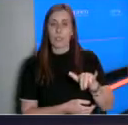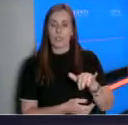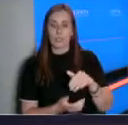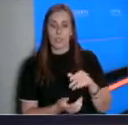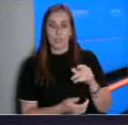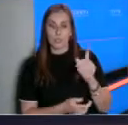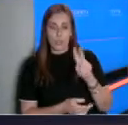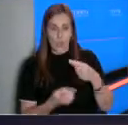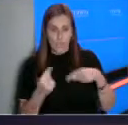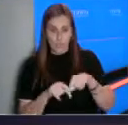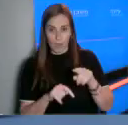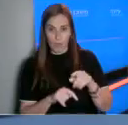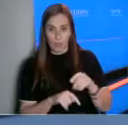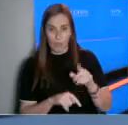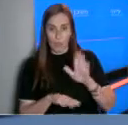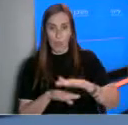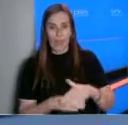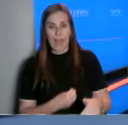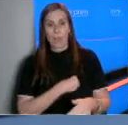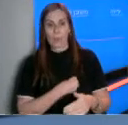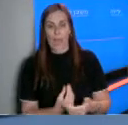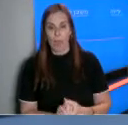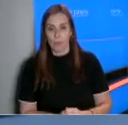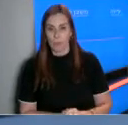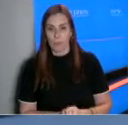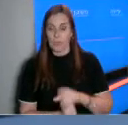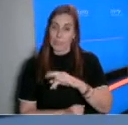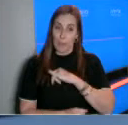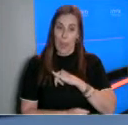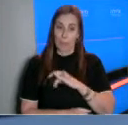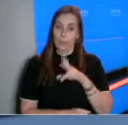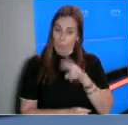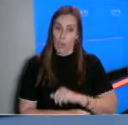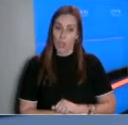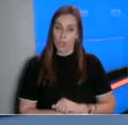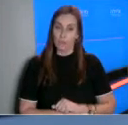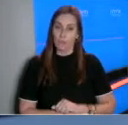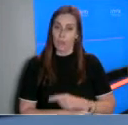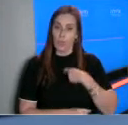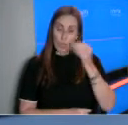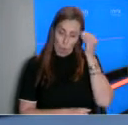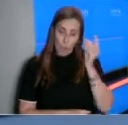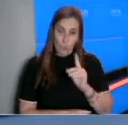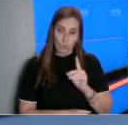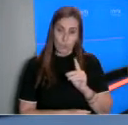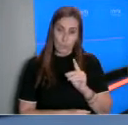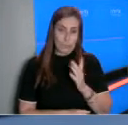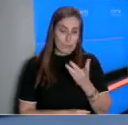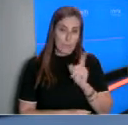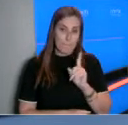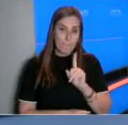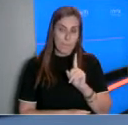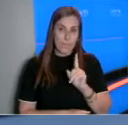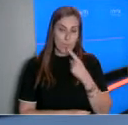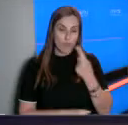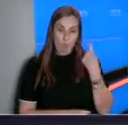אין מישהו שהוא מומחה למוסר ואתיקה למשל? זה מעניין, יש. אני לא זוכר בעוונותיי מי זה